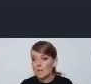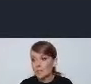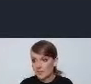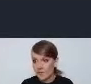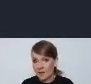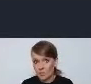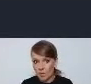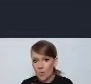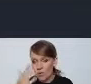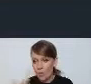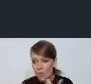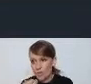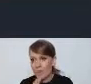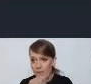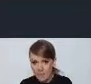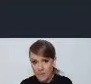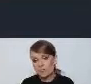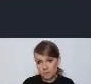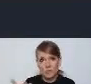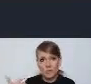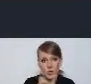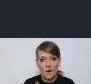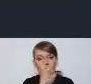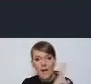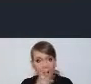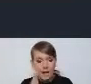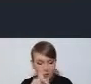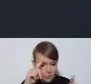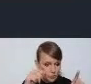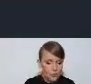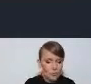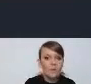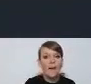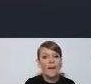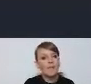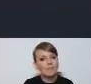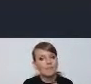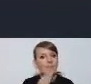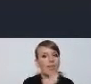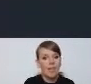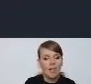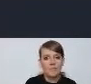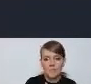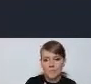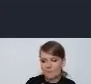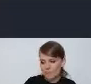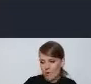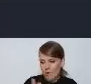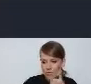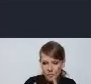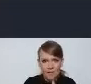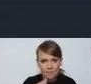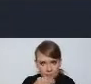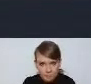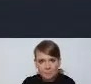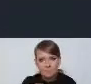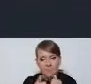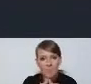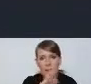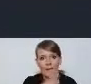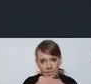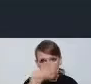sektor prywatny, każdy skupia się na tym, w czym ma przewagę konkurencyjną albo w czym ma większe